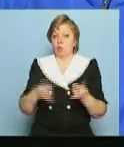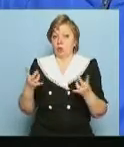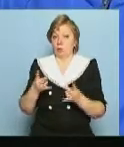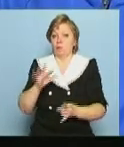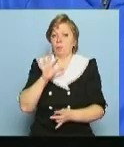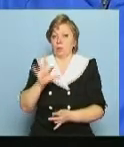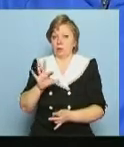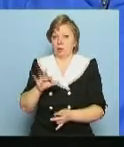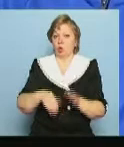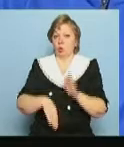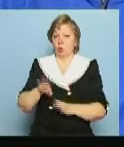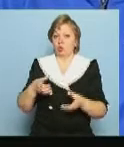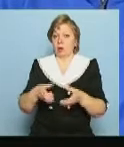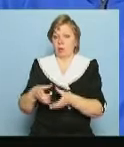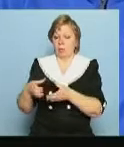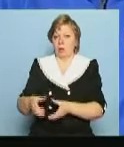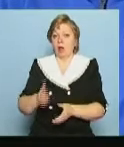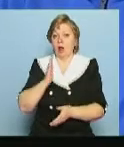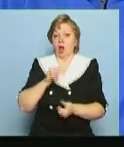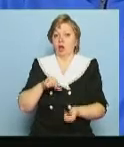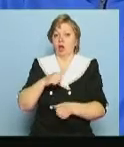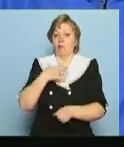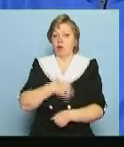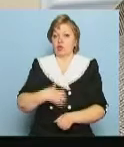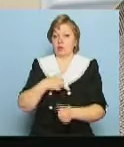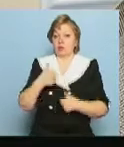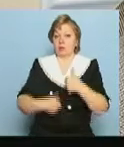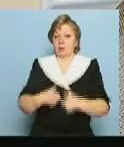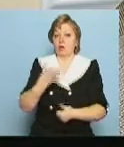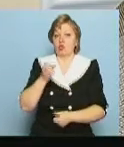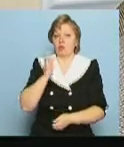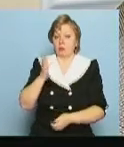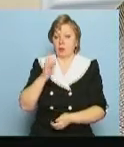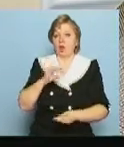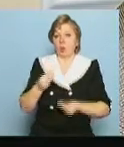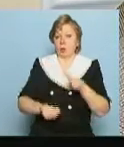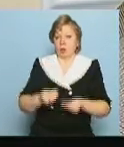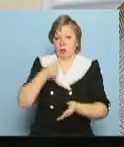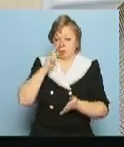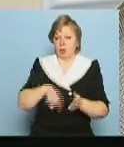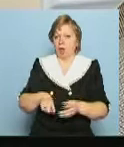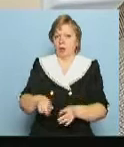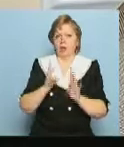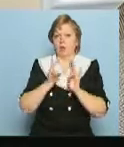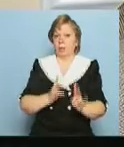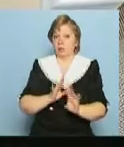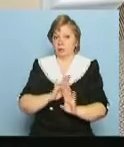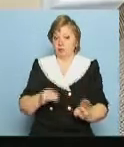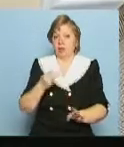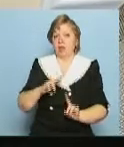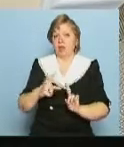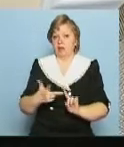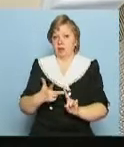своем дивизионе. Решающие матчи еще впереди, но игроки и руководство команды с уверенностью заявляют – они не подведут. И на сладкое добавляют: